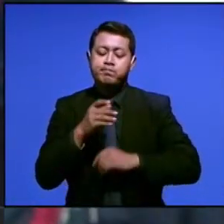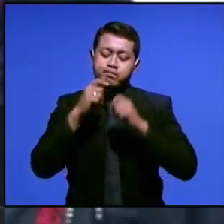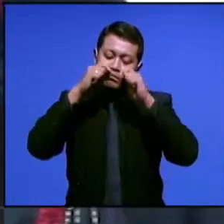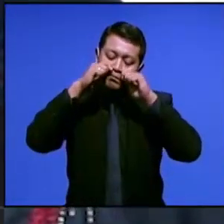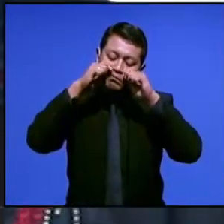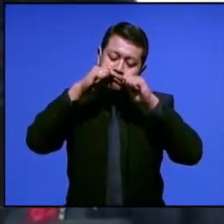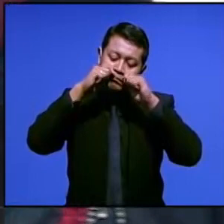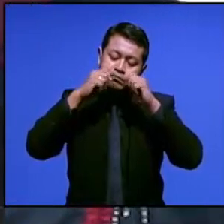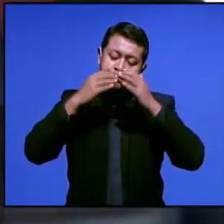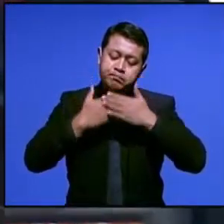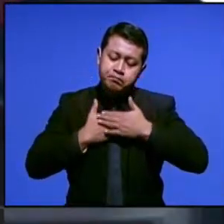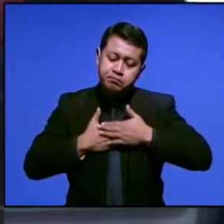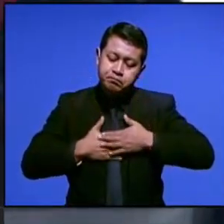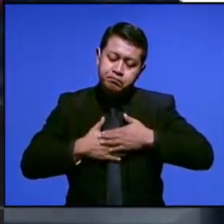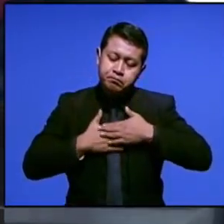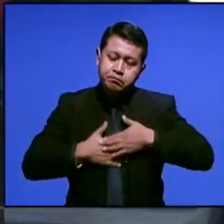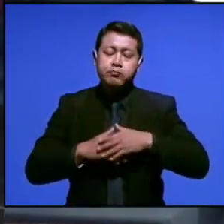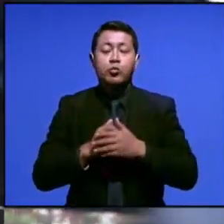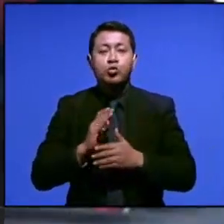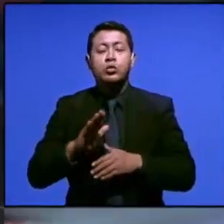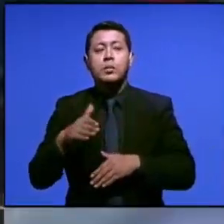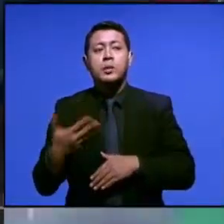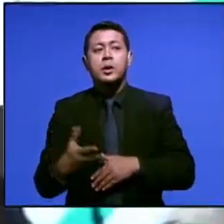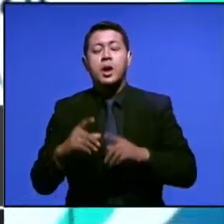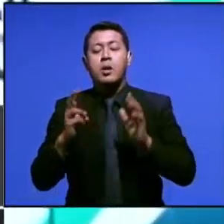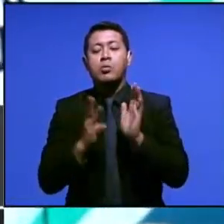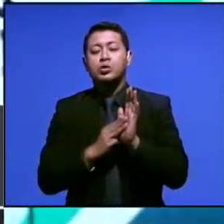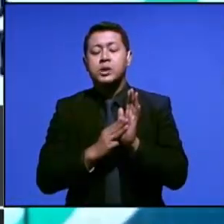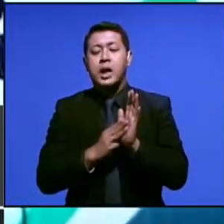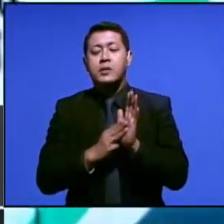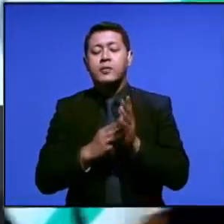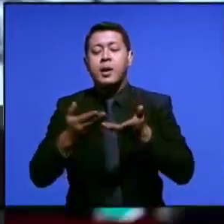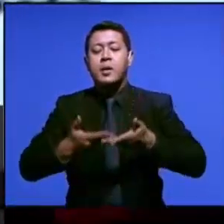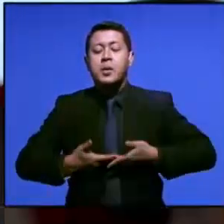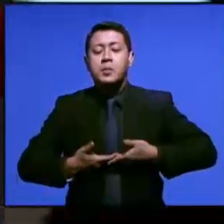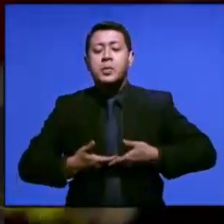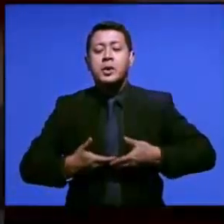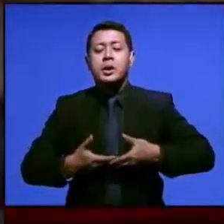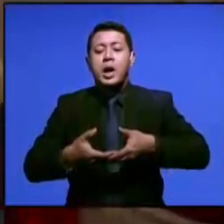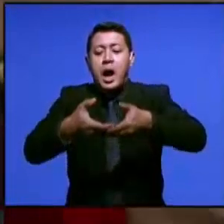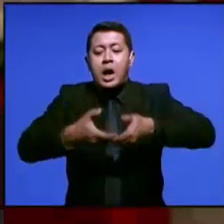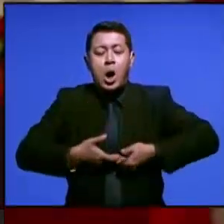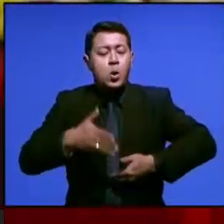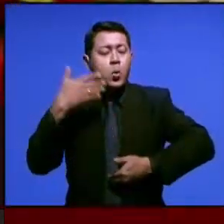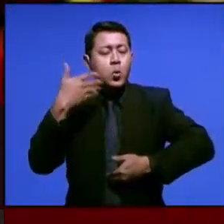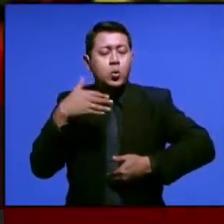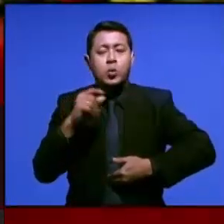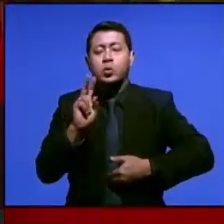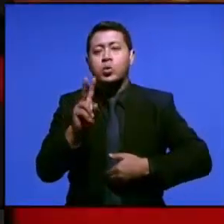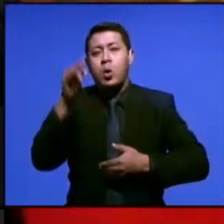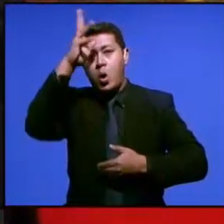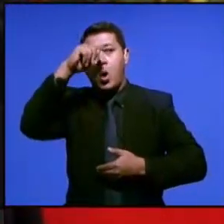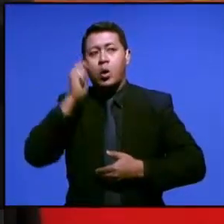mata kesedihan. Meski sudah tutup usia, Musdalifah masih memberikan kado yang sangat istimewa bagi kedua orang